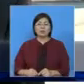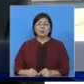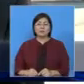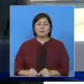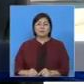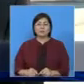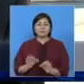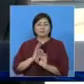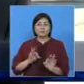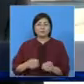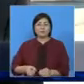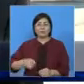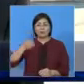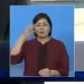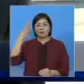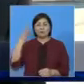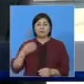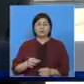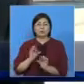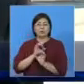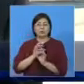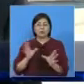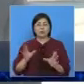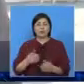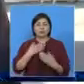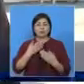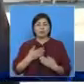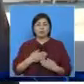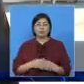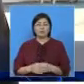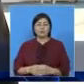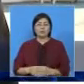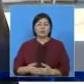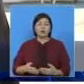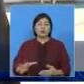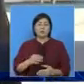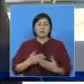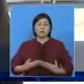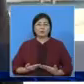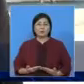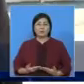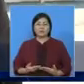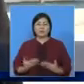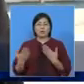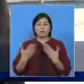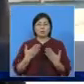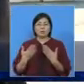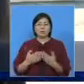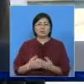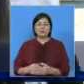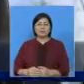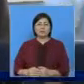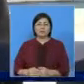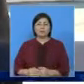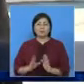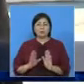высоким знанием высокой культуры и трудолюбием моих всю жизнь общались общались